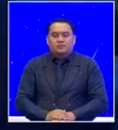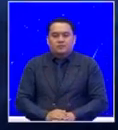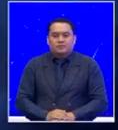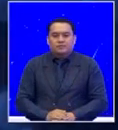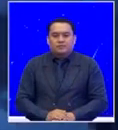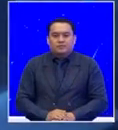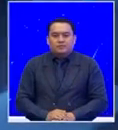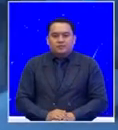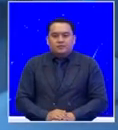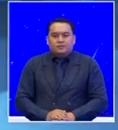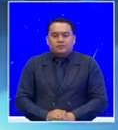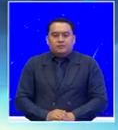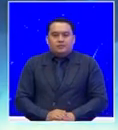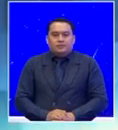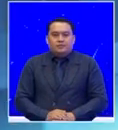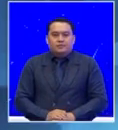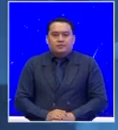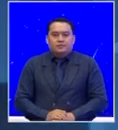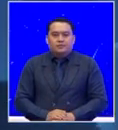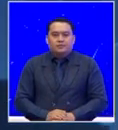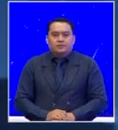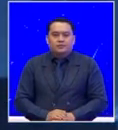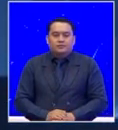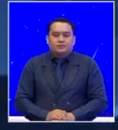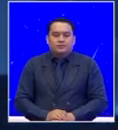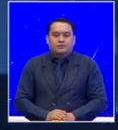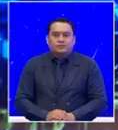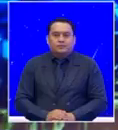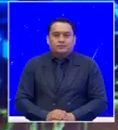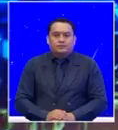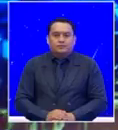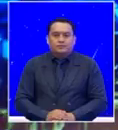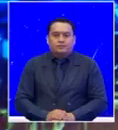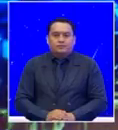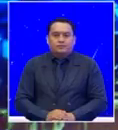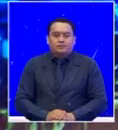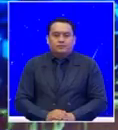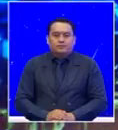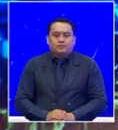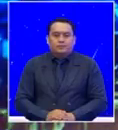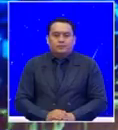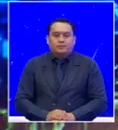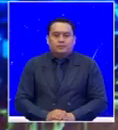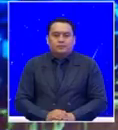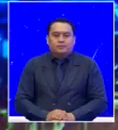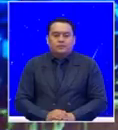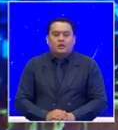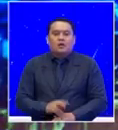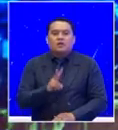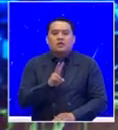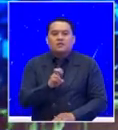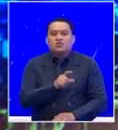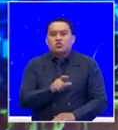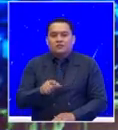Назгуль Бошанжа, Сланшин Кенже, телеканал ЖТСУ. Более 200 граждан